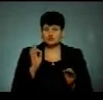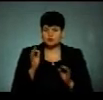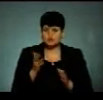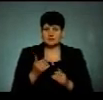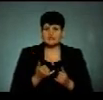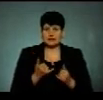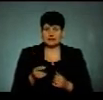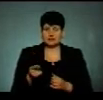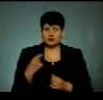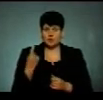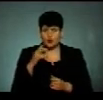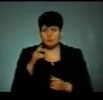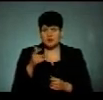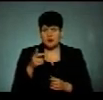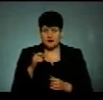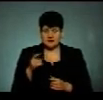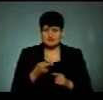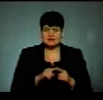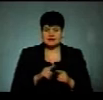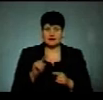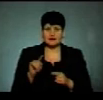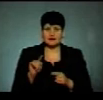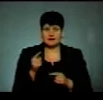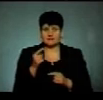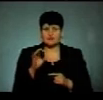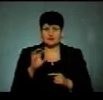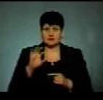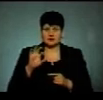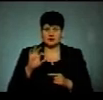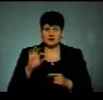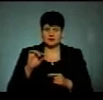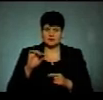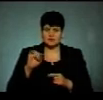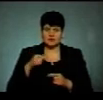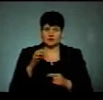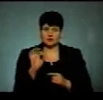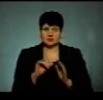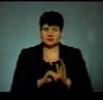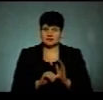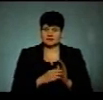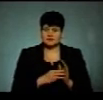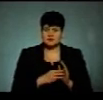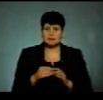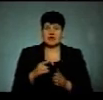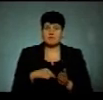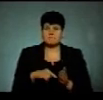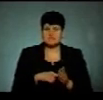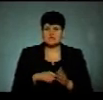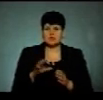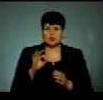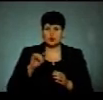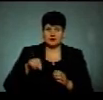Для Тернопільоблгаз це гривня 0,68, для міста